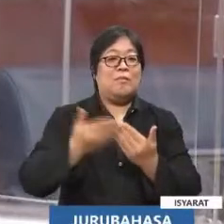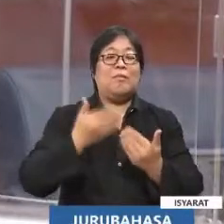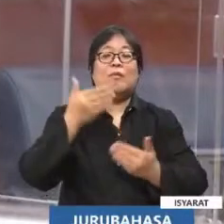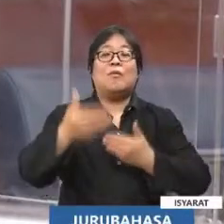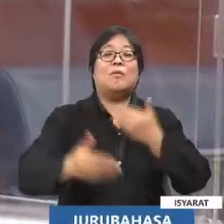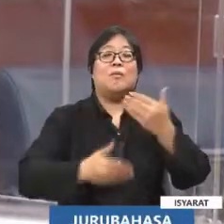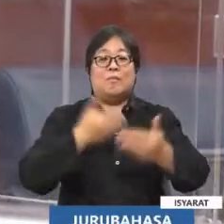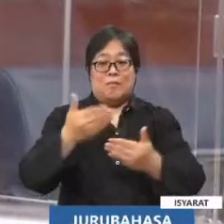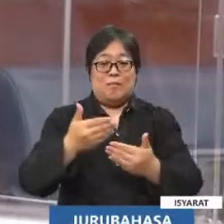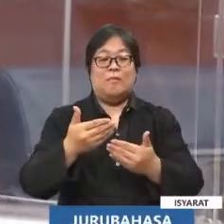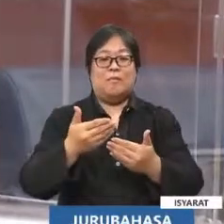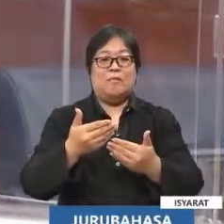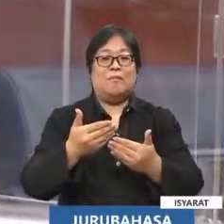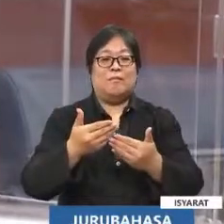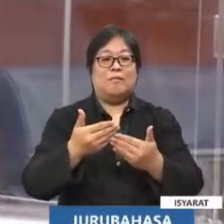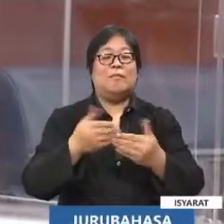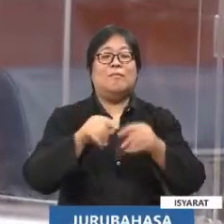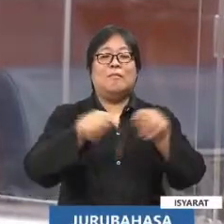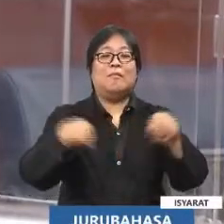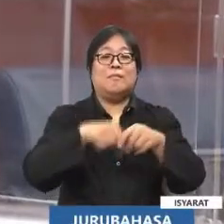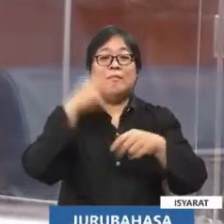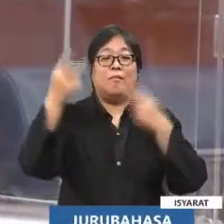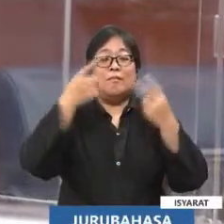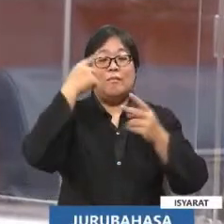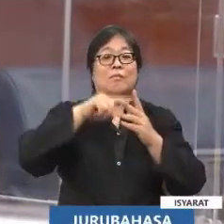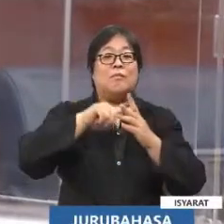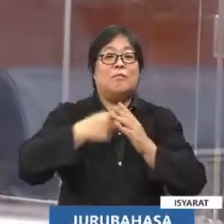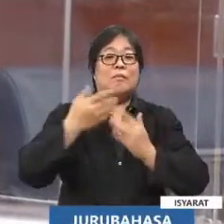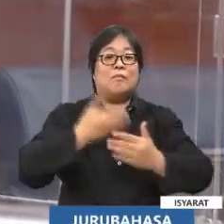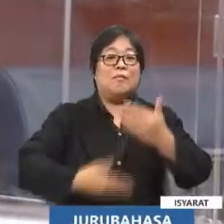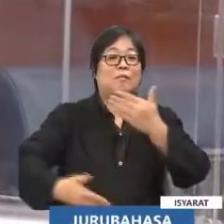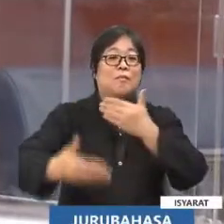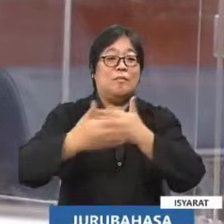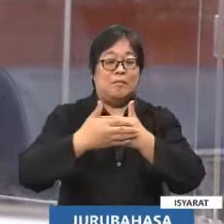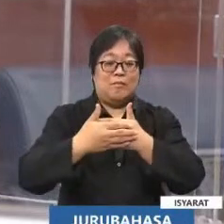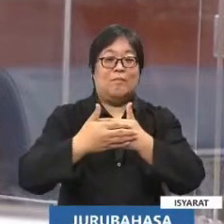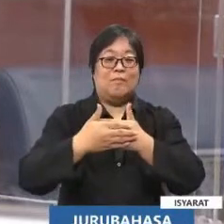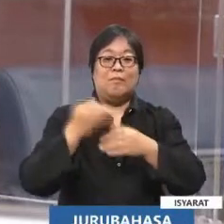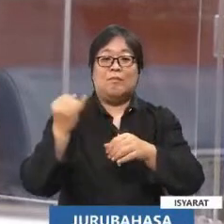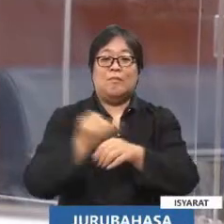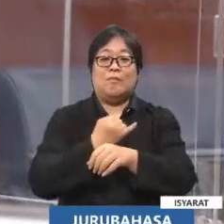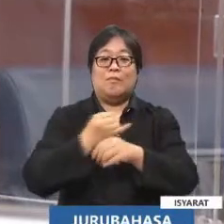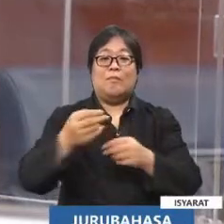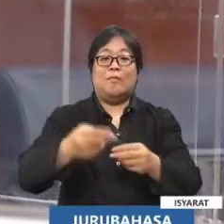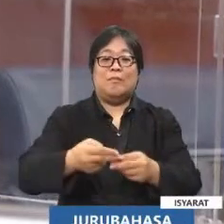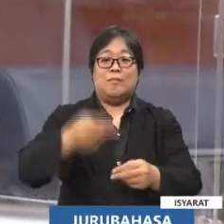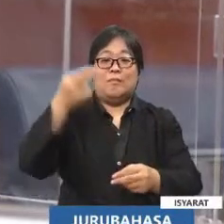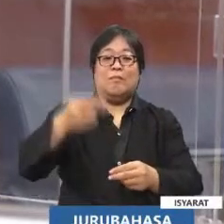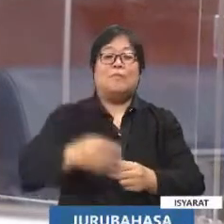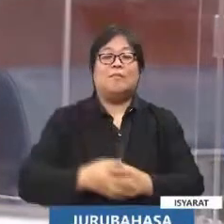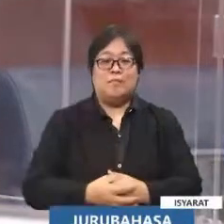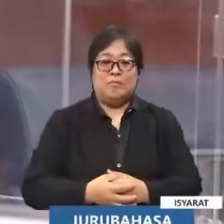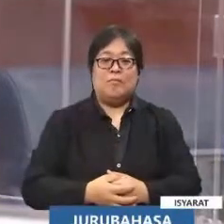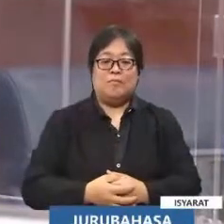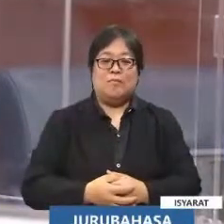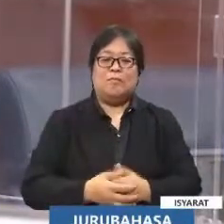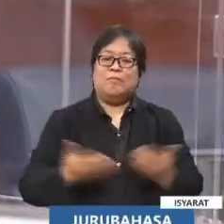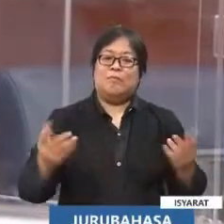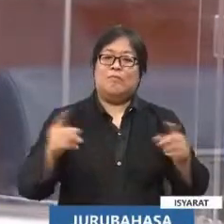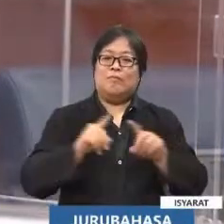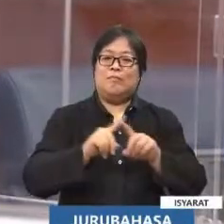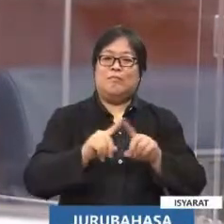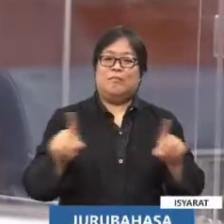proses vaksinasi dan sebagainya bagi memulakan kembali industri perhotelan ini.